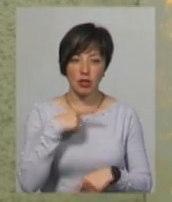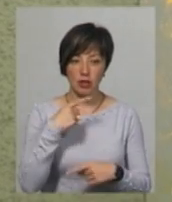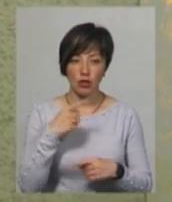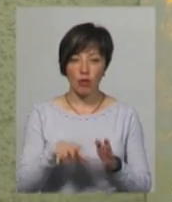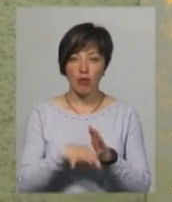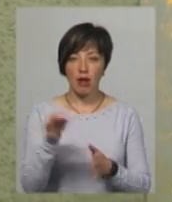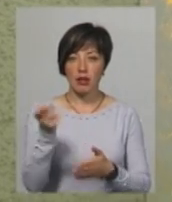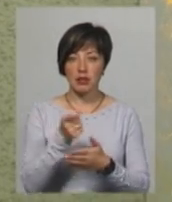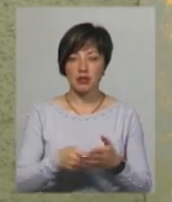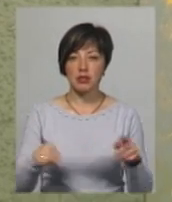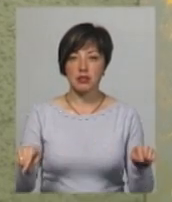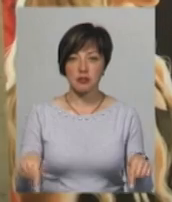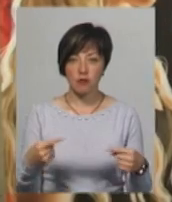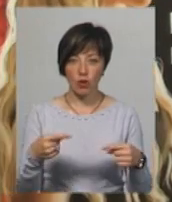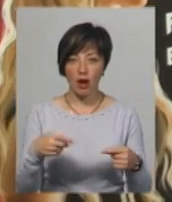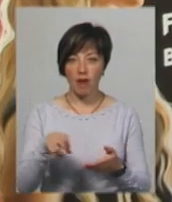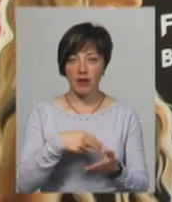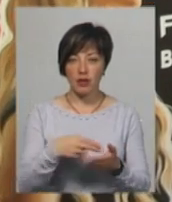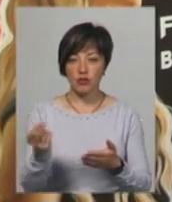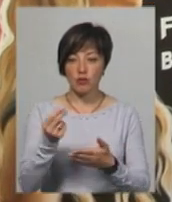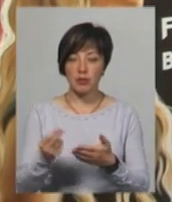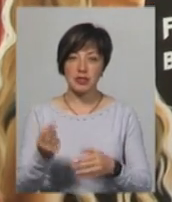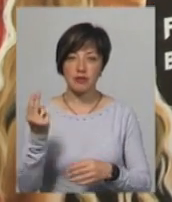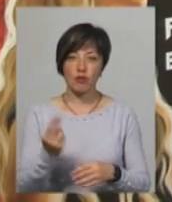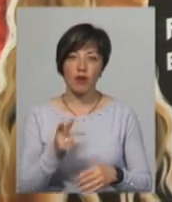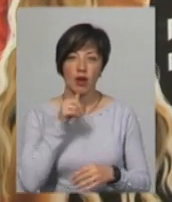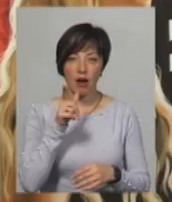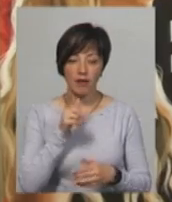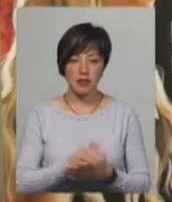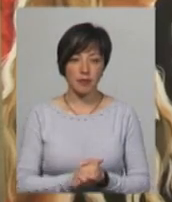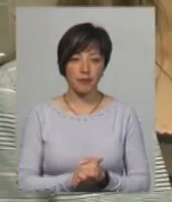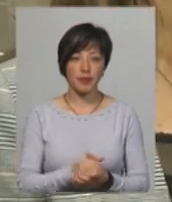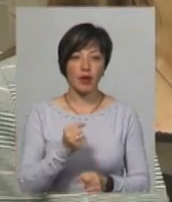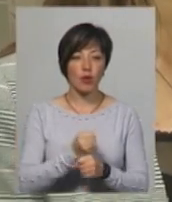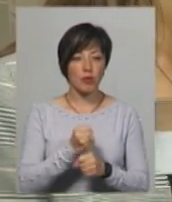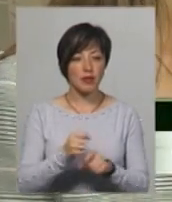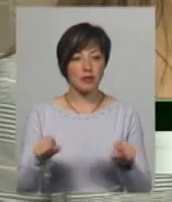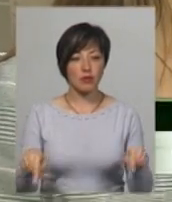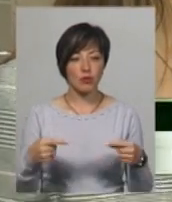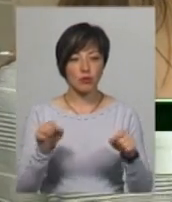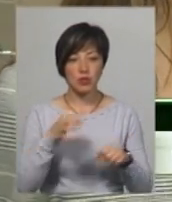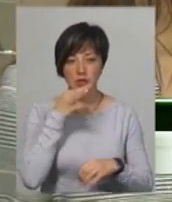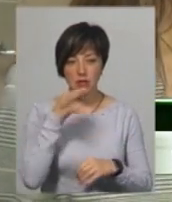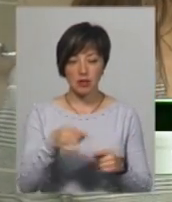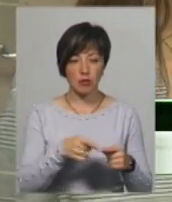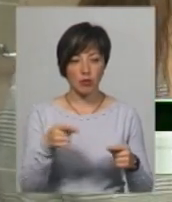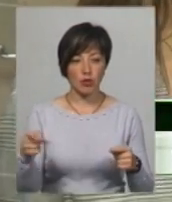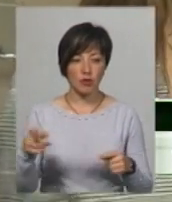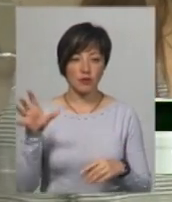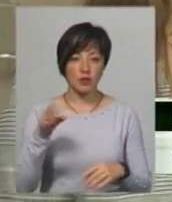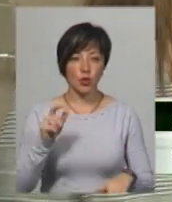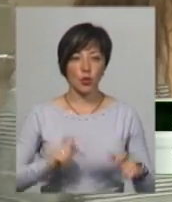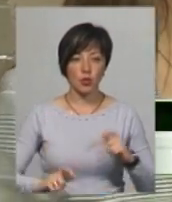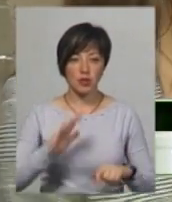обрала картини, створені у стилі акварель, живописній та цифровій графіці. Роботи творилися, можна сказати, впродовж всіх